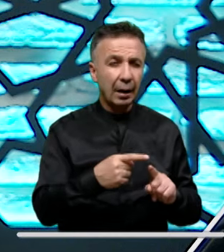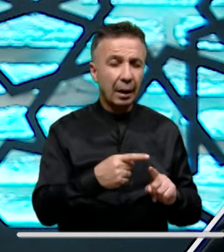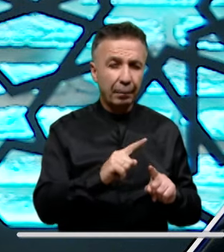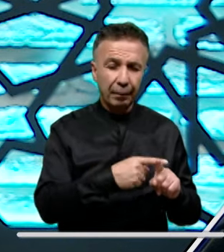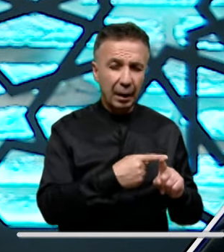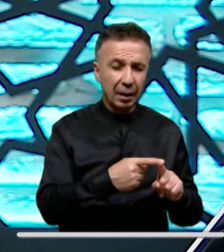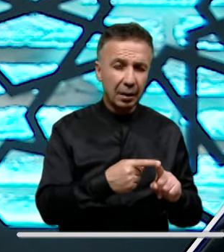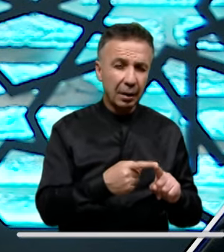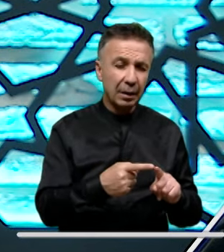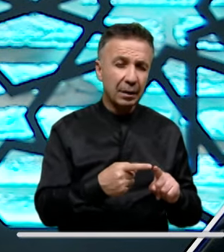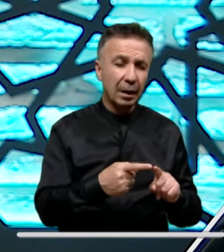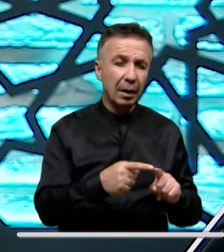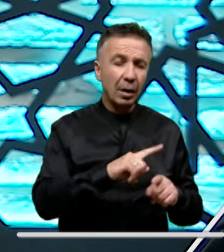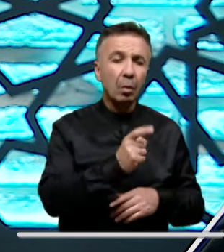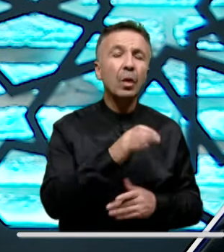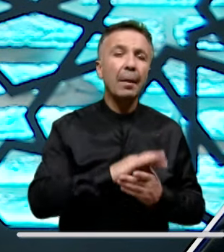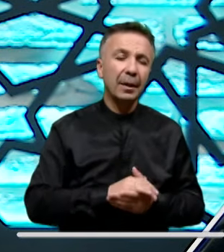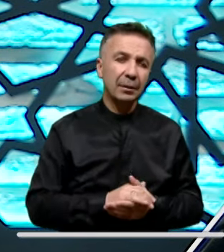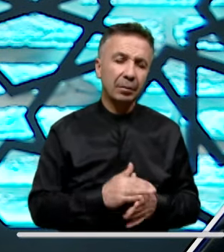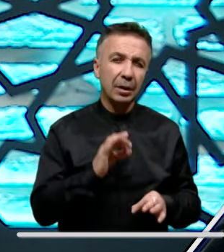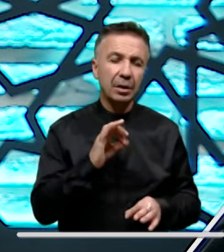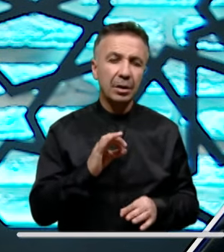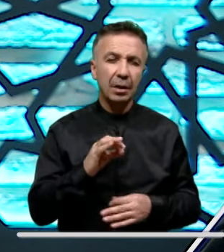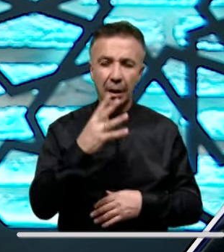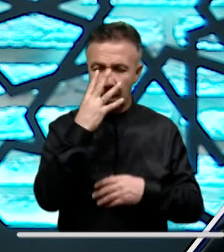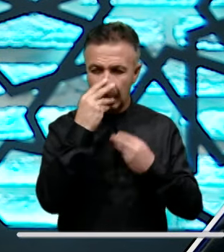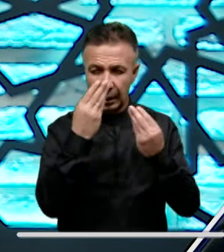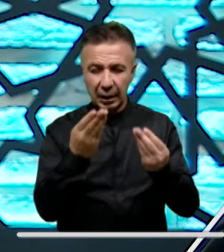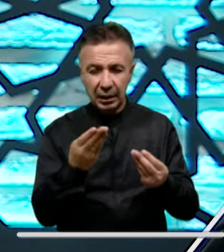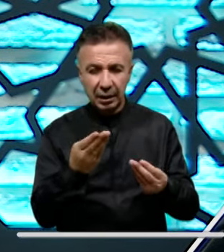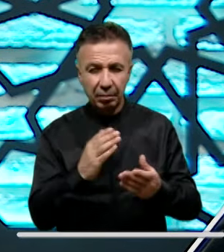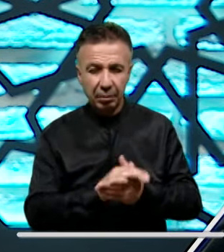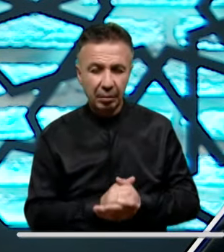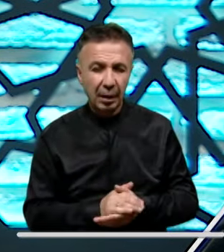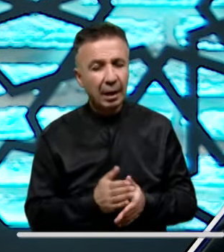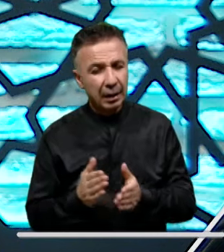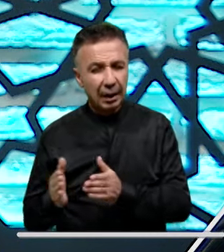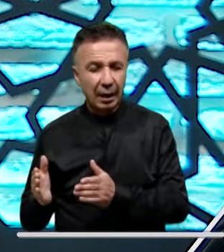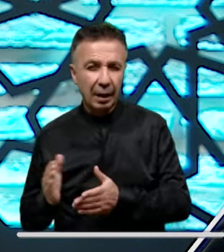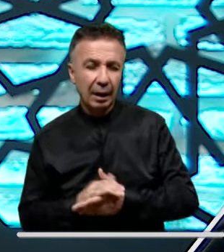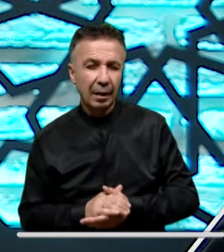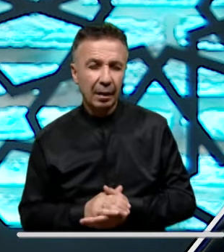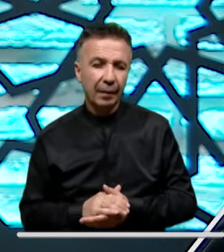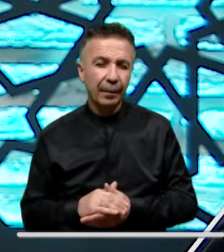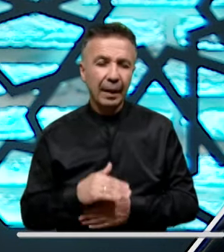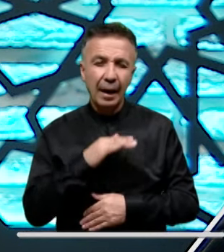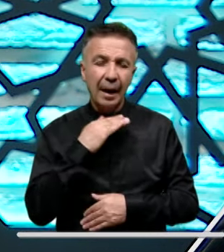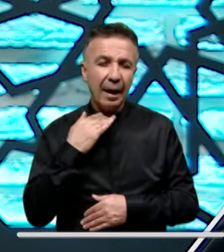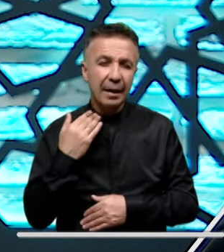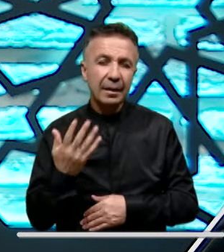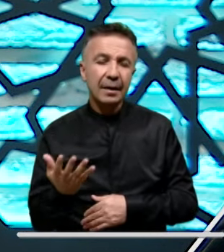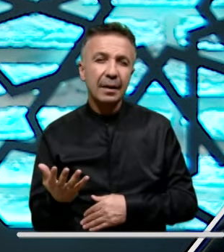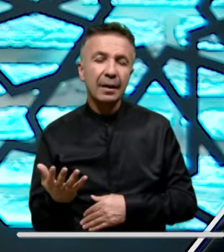Hisseye giremedim ama bir vakıfa bağışta bulundum. Geriye kalan miktarı ne yapmam gerekiyor? Evime hani et gelmediği için veya da